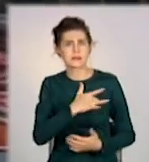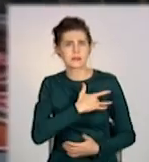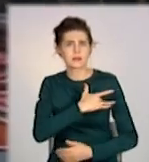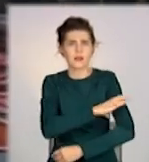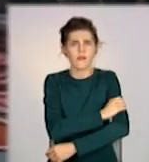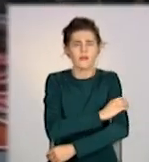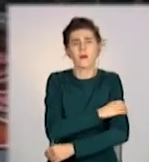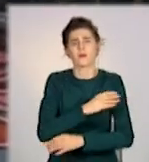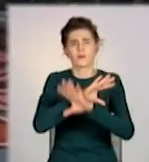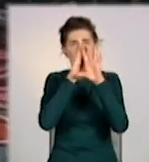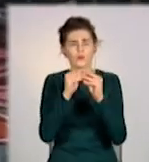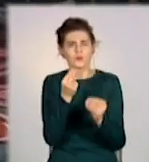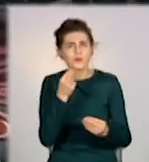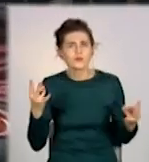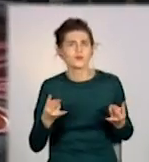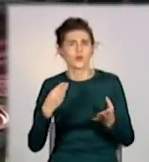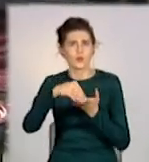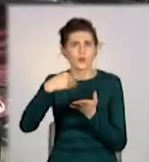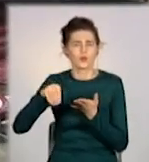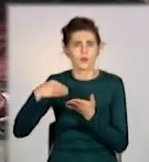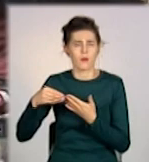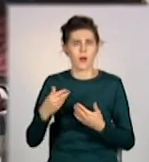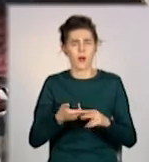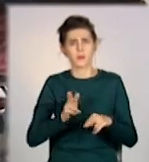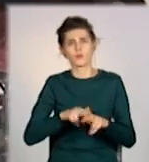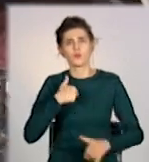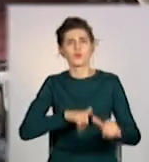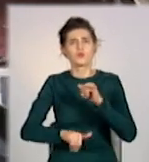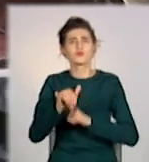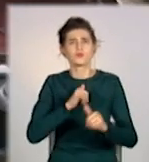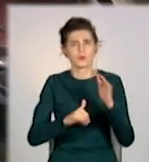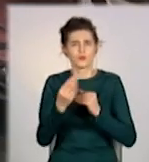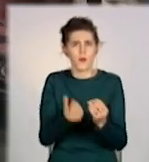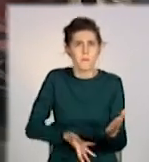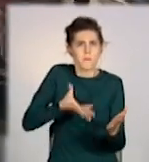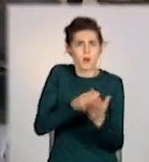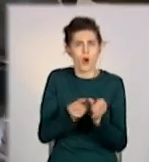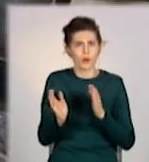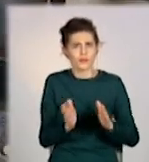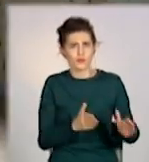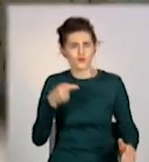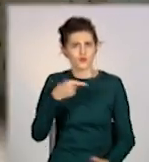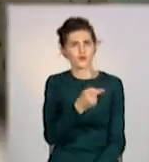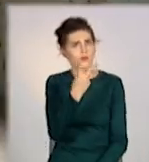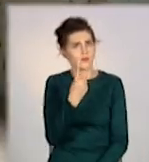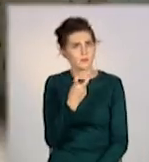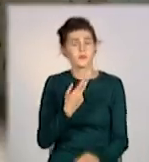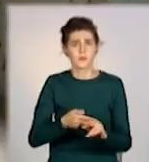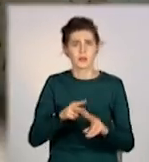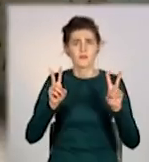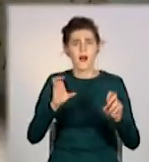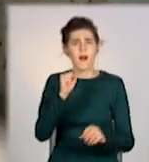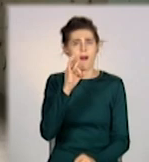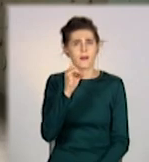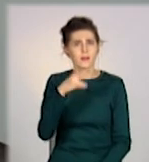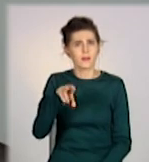давлення, і кушать купи, все купи. А ще за що общагу платив 1200. За оренду приміщення люди